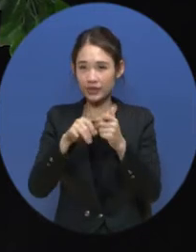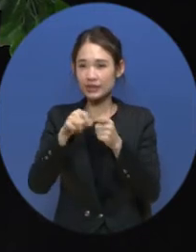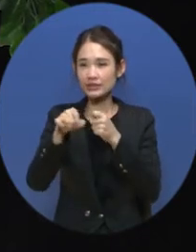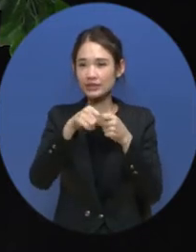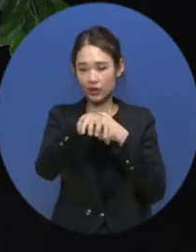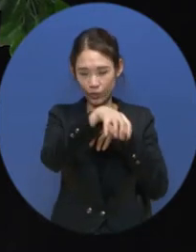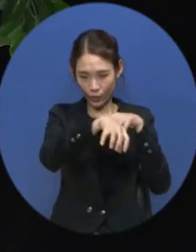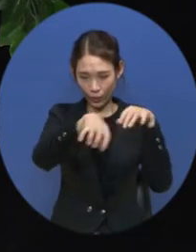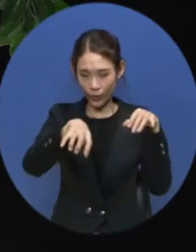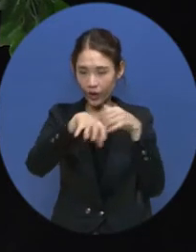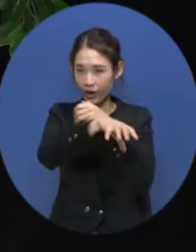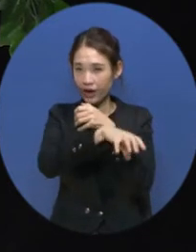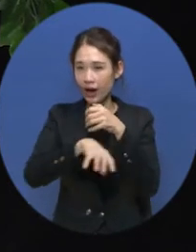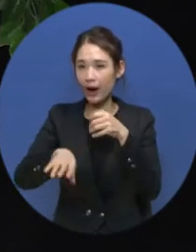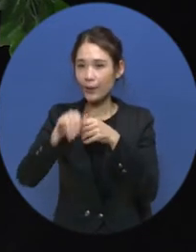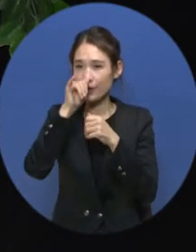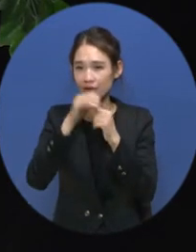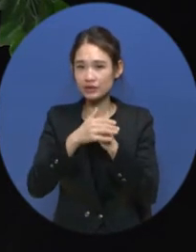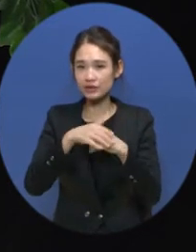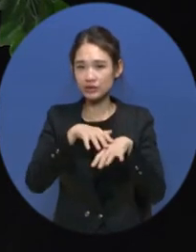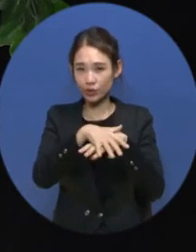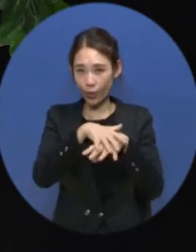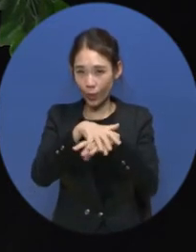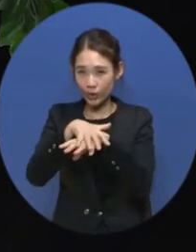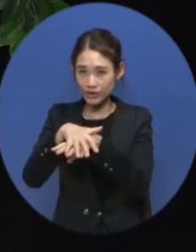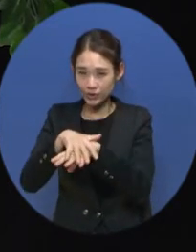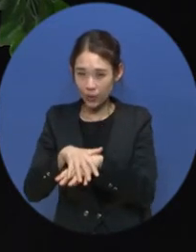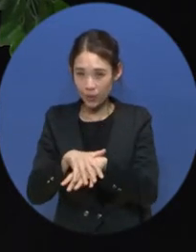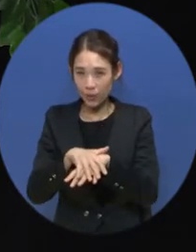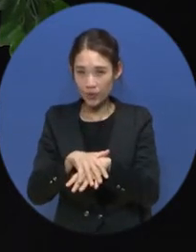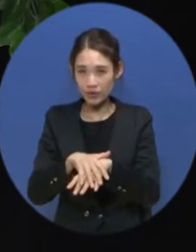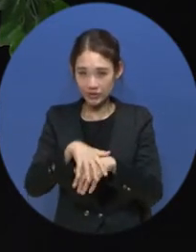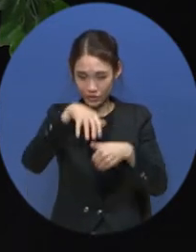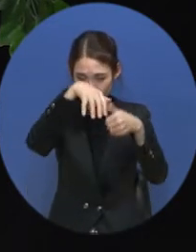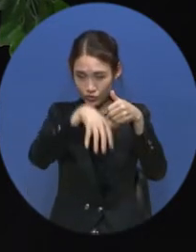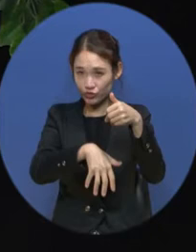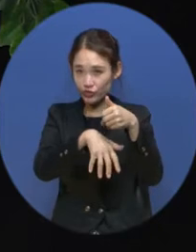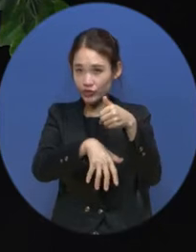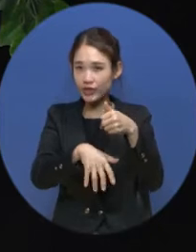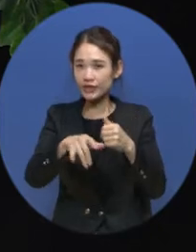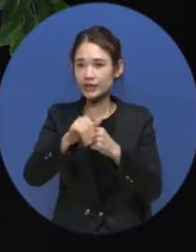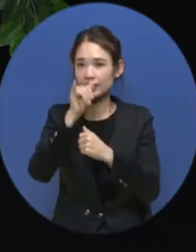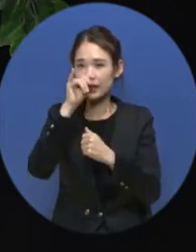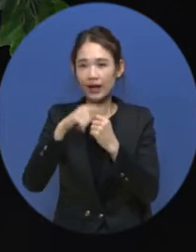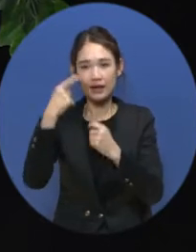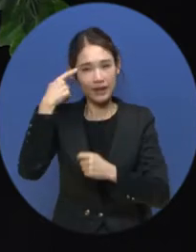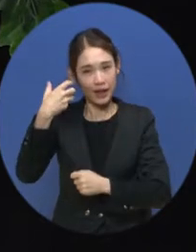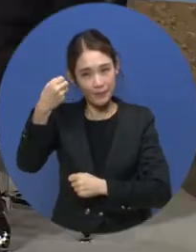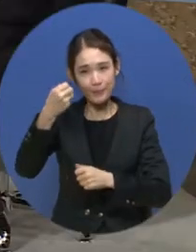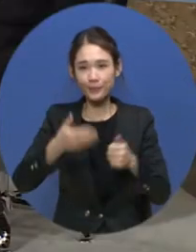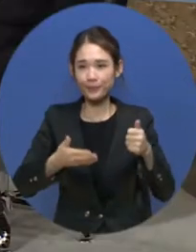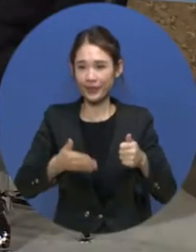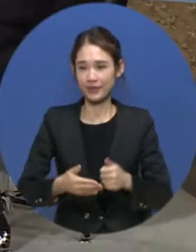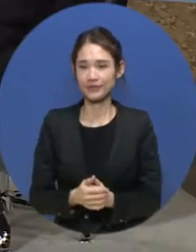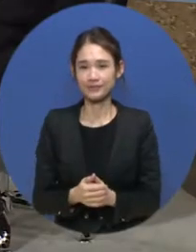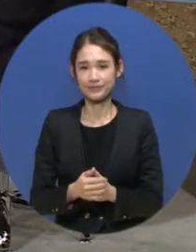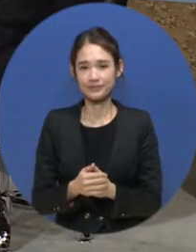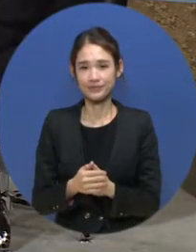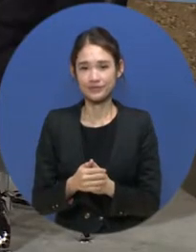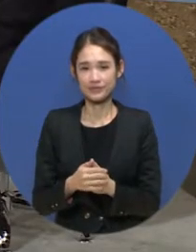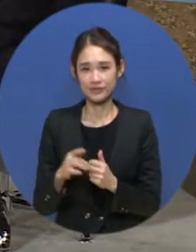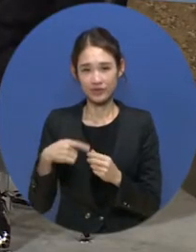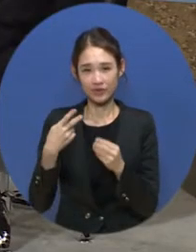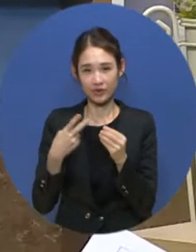밑에 시군구 있고 이런 조직들이 그렇게 밑에 수직적으로 있다고 생각하시면 되겠습니다. 네. 그럼 이어서